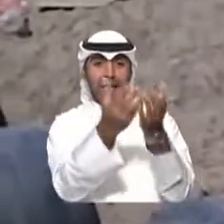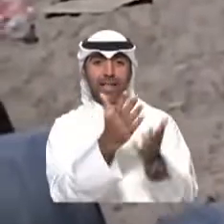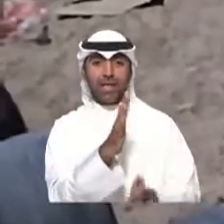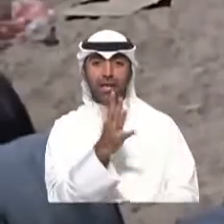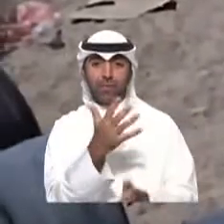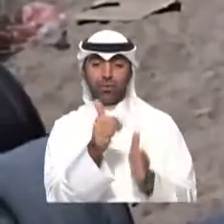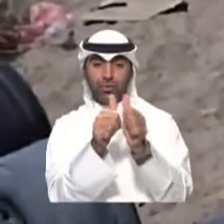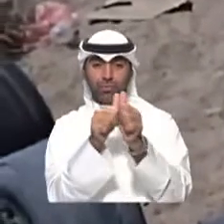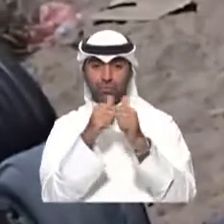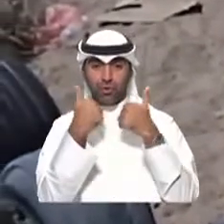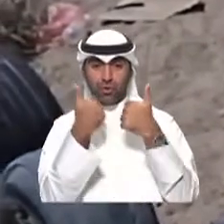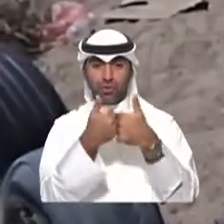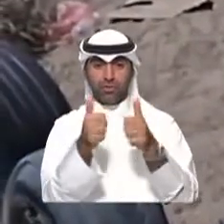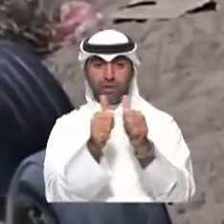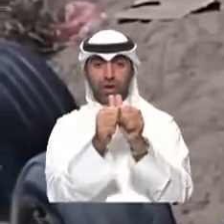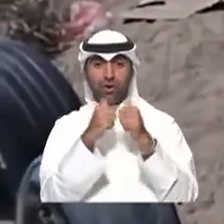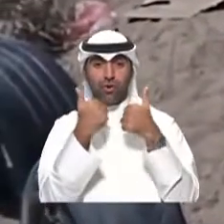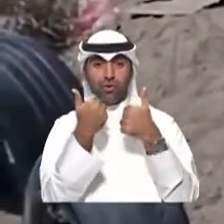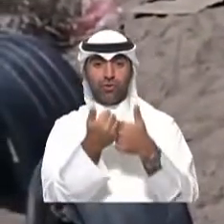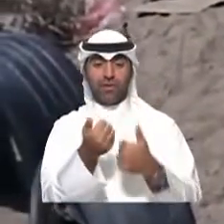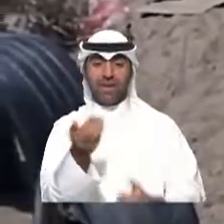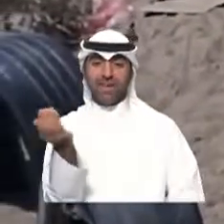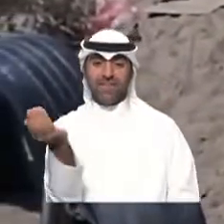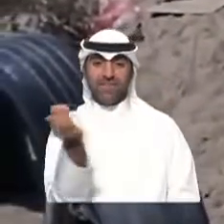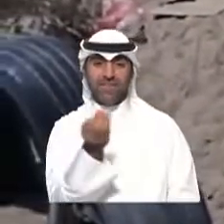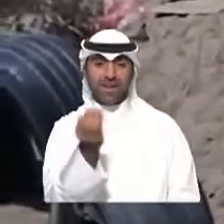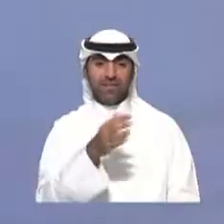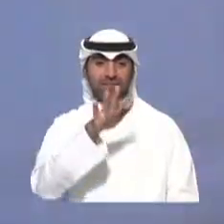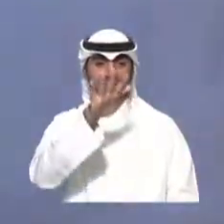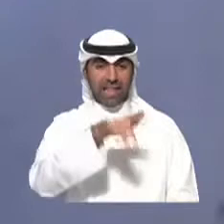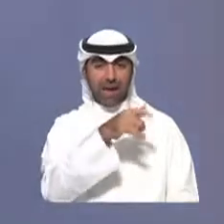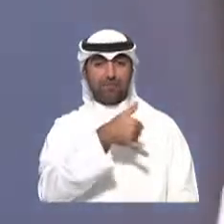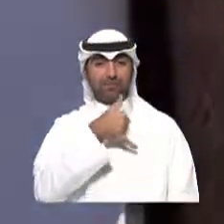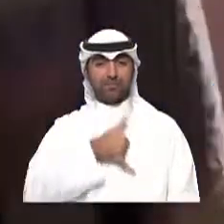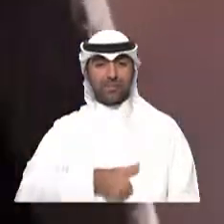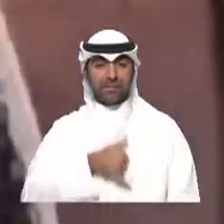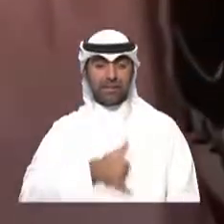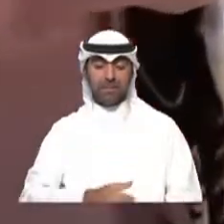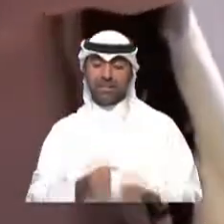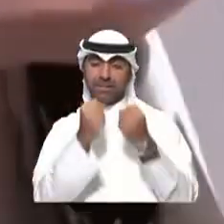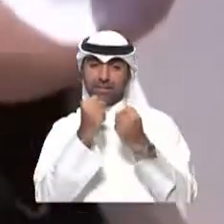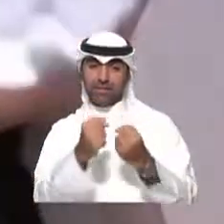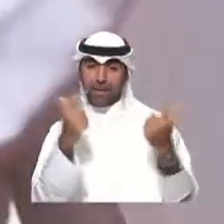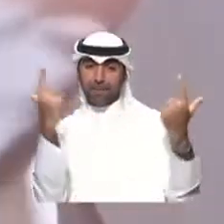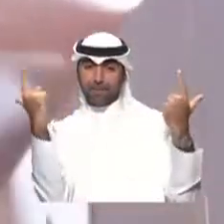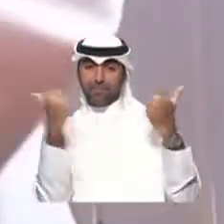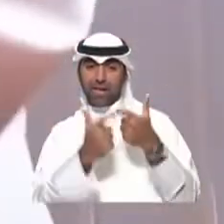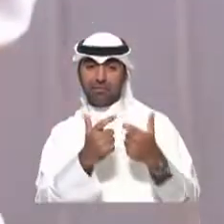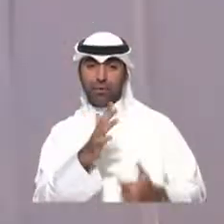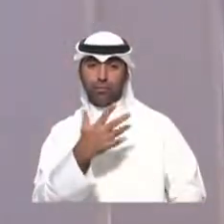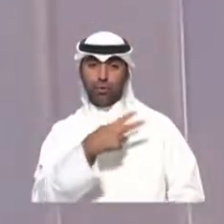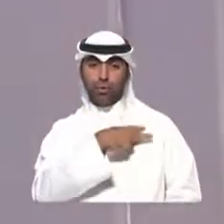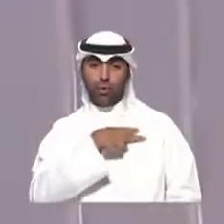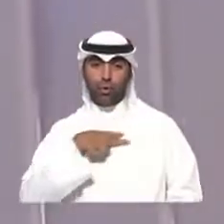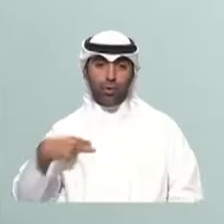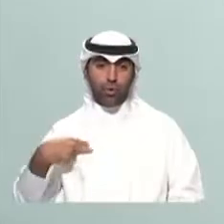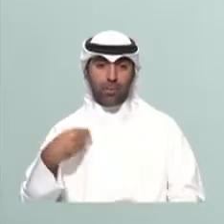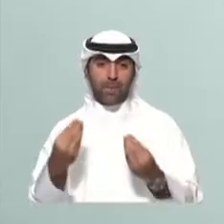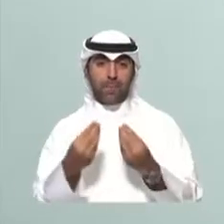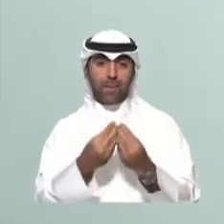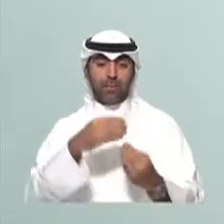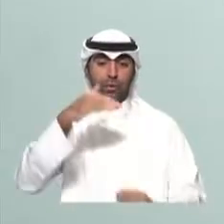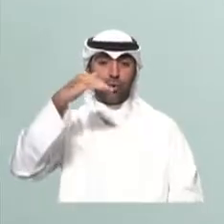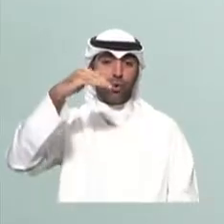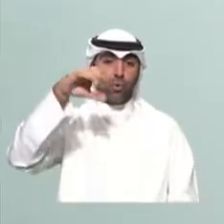اشتدادا لوتيرة المعارك العسكرية ما أدت لموجة نزوح بين الأسر. لا يخفى عليكم ما